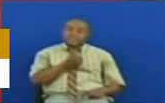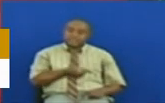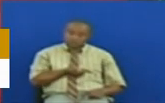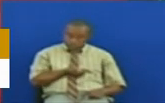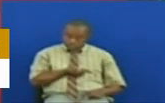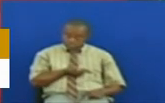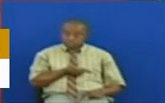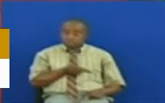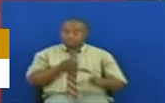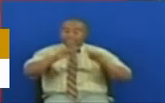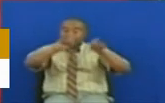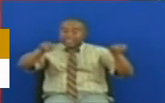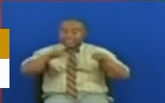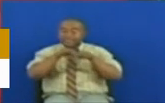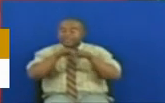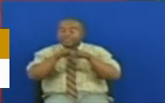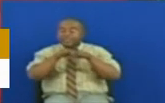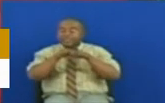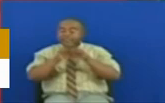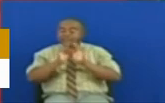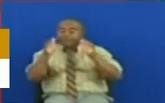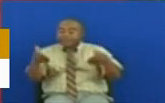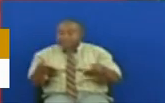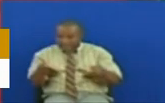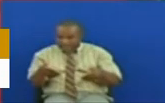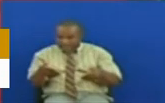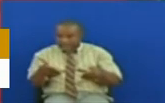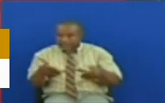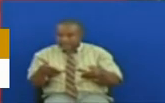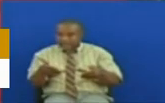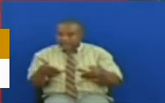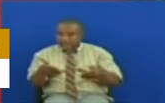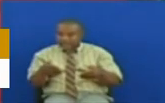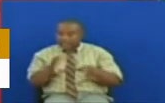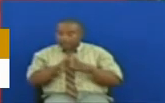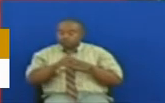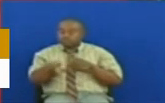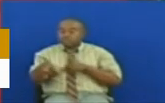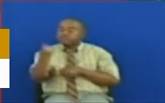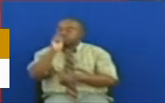net au ni long vessels peke yake? Yaani kutumvuvu kutumia mshipi tu peke yake.